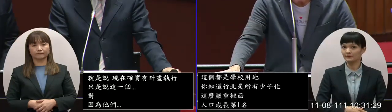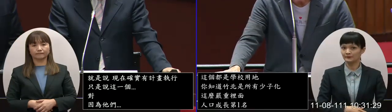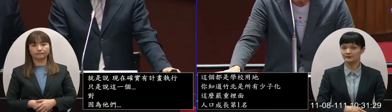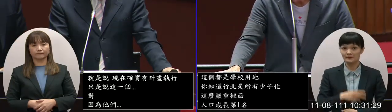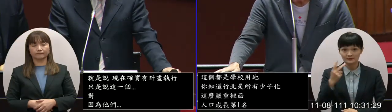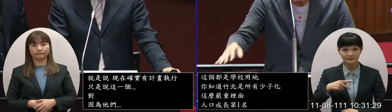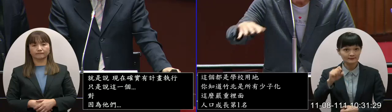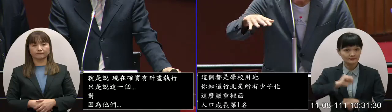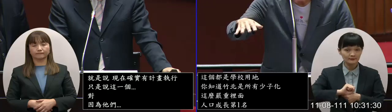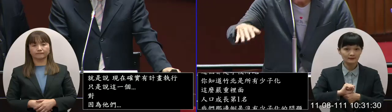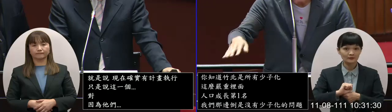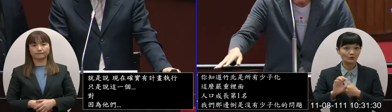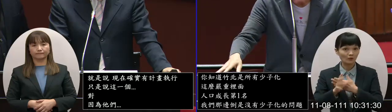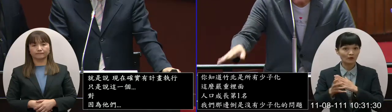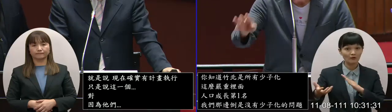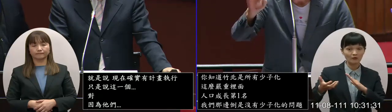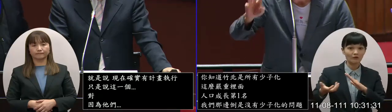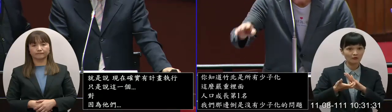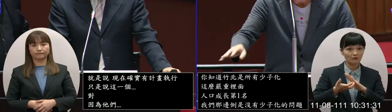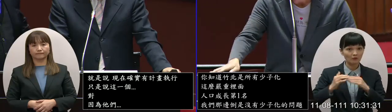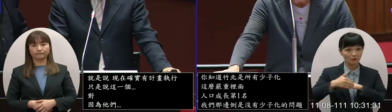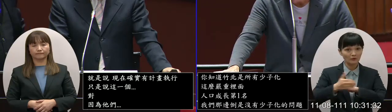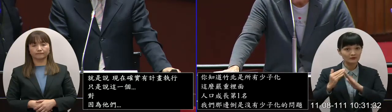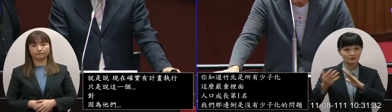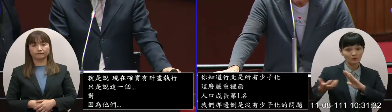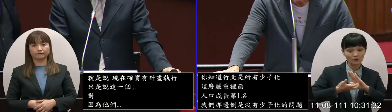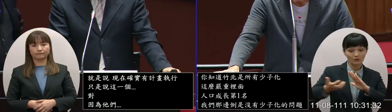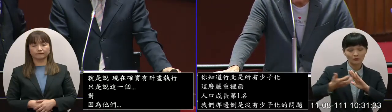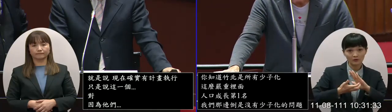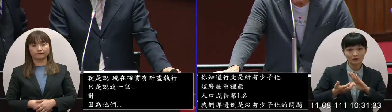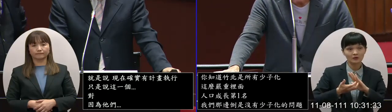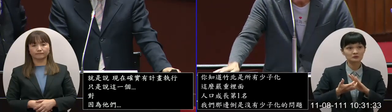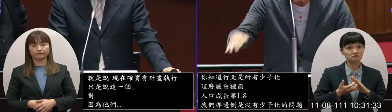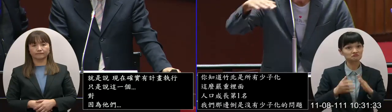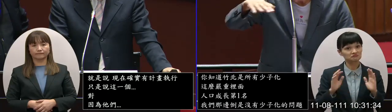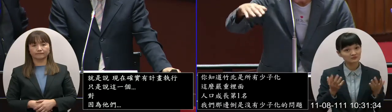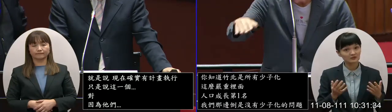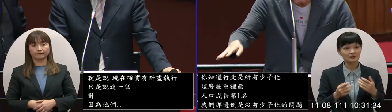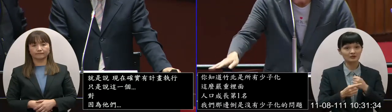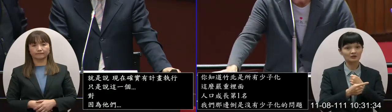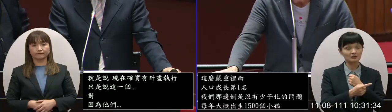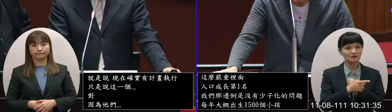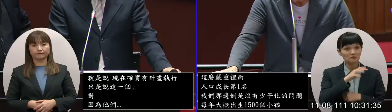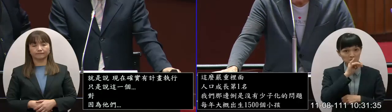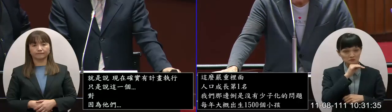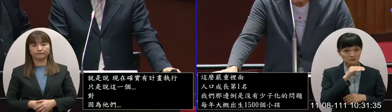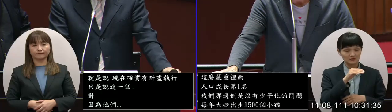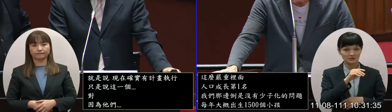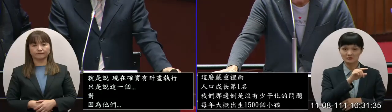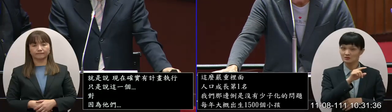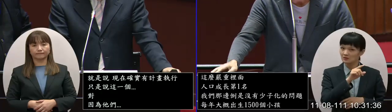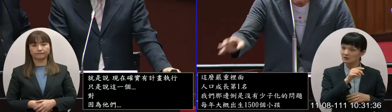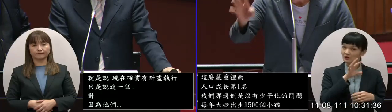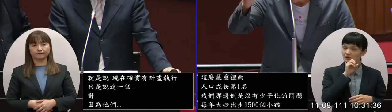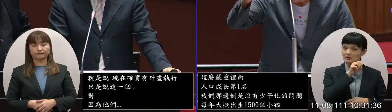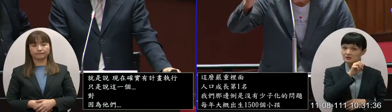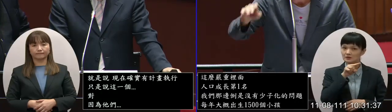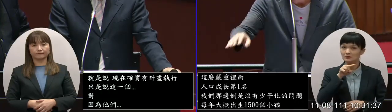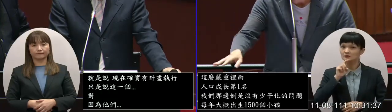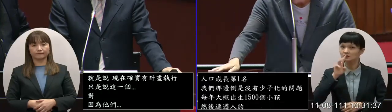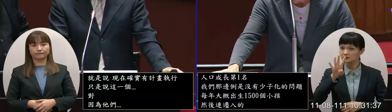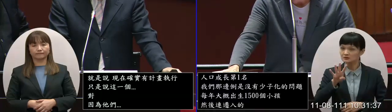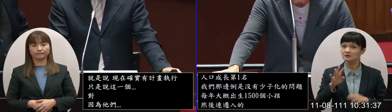的哦，一个年龄层哦，大概有3000个学童了，一个年龄层了，所以0到14岁大